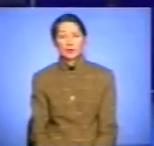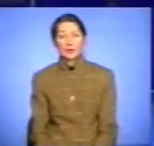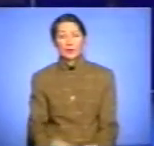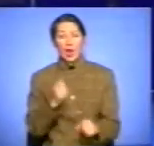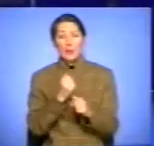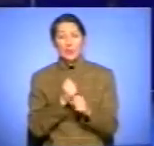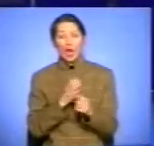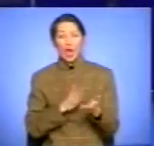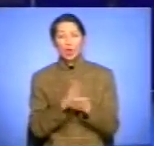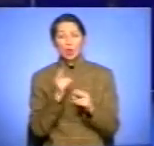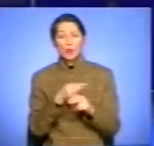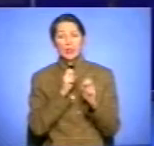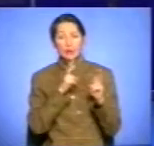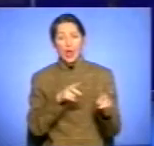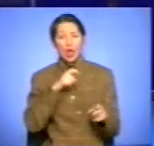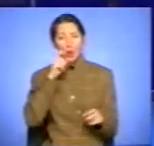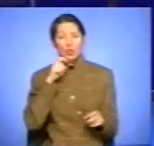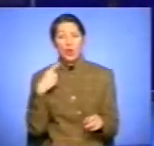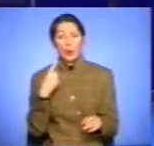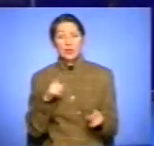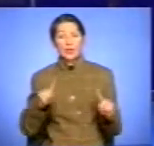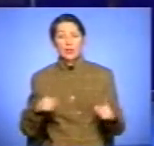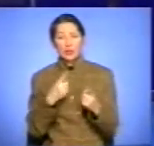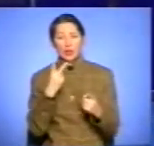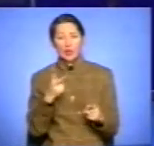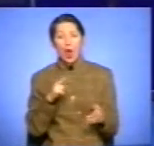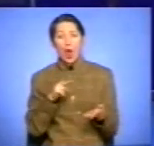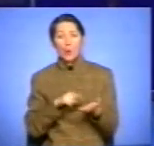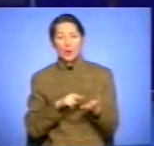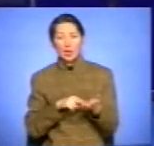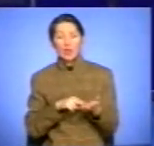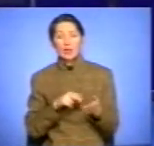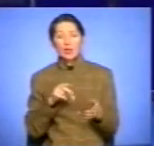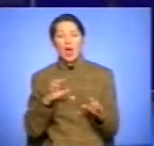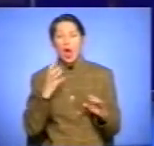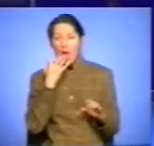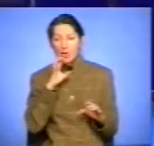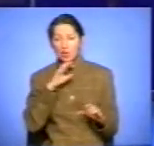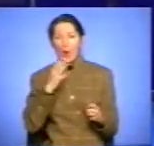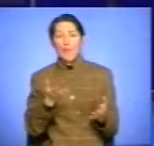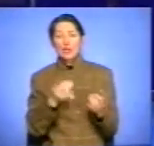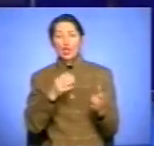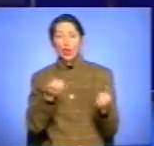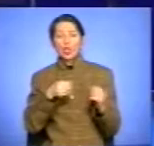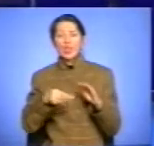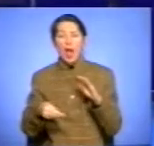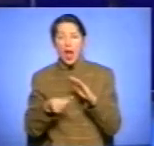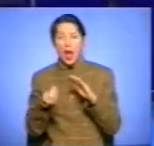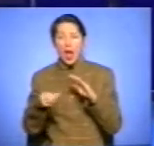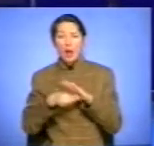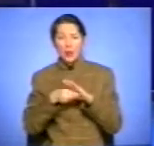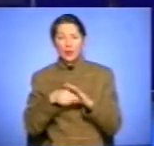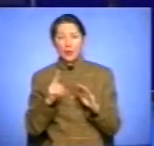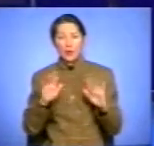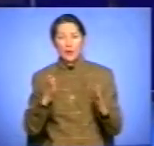працівники служби безпеки України в області затримали двох податківців на гарячому під час одержання від підприємців хабарів у першому